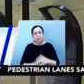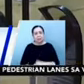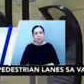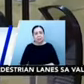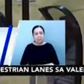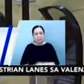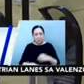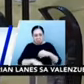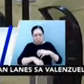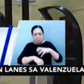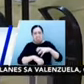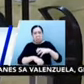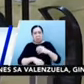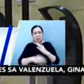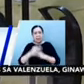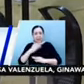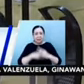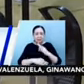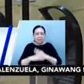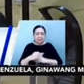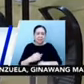pa eh. Alam ni Majority.